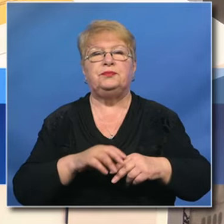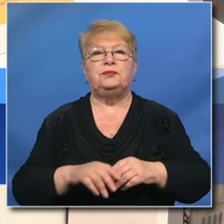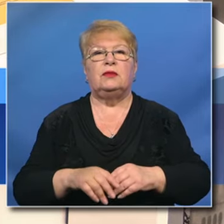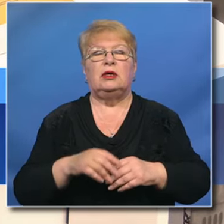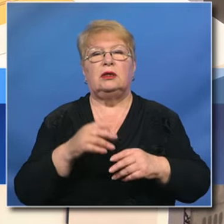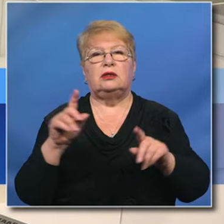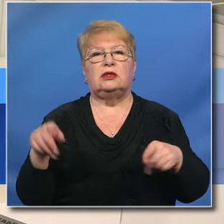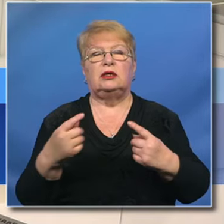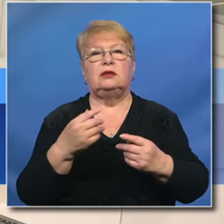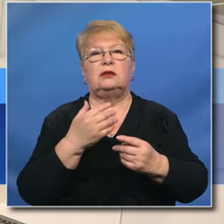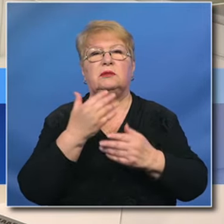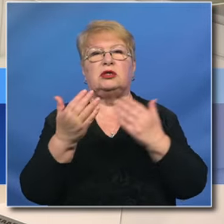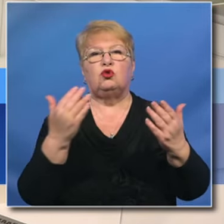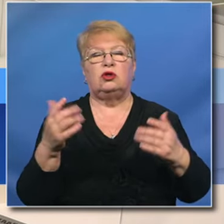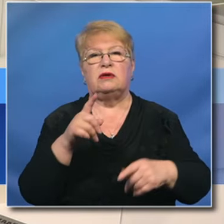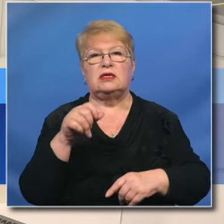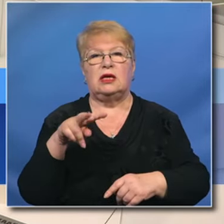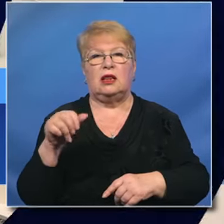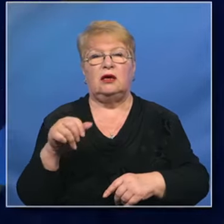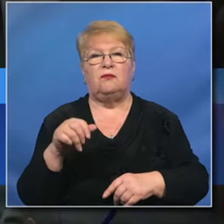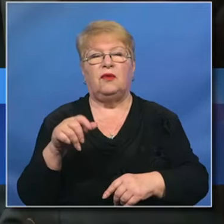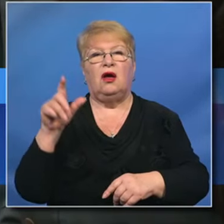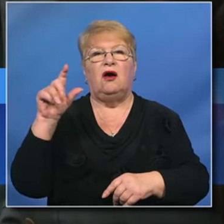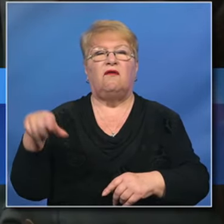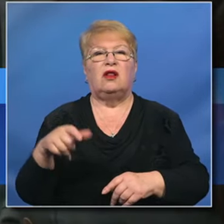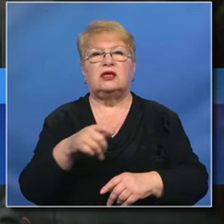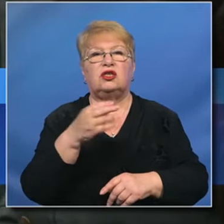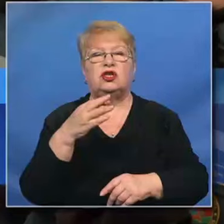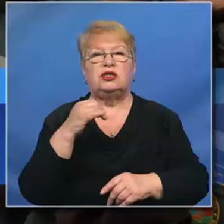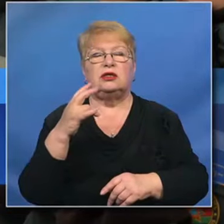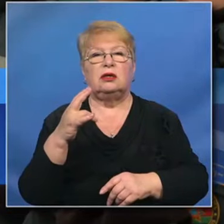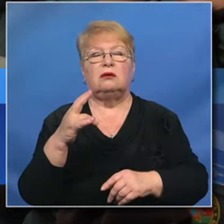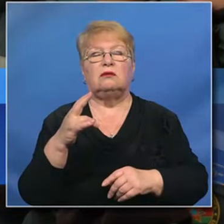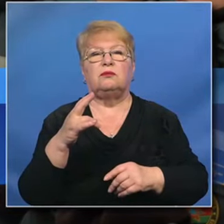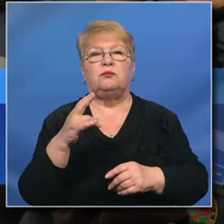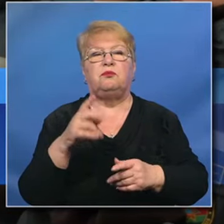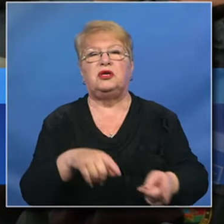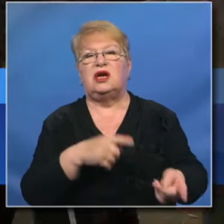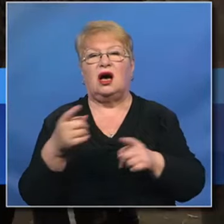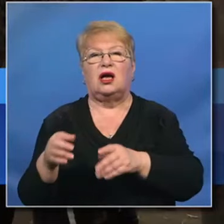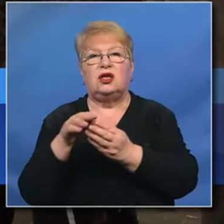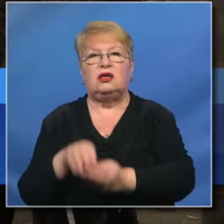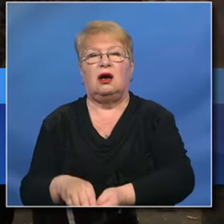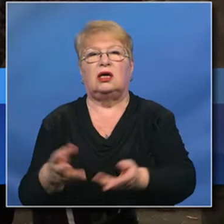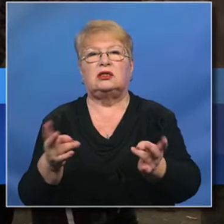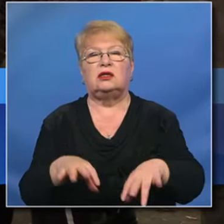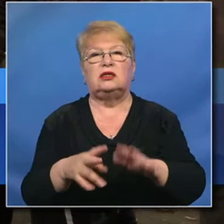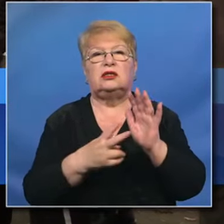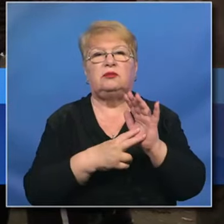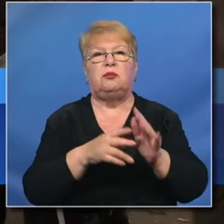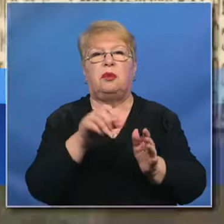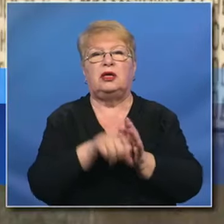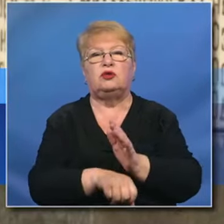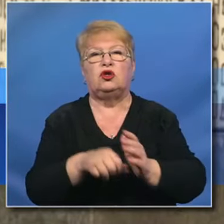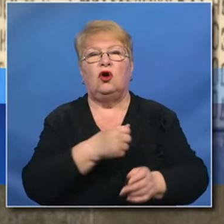в создание исторического демонстрационного зала в агрогородке шерстин ветковского района перезахоронили останки семи